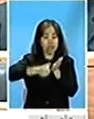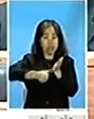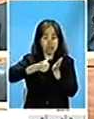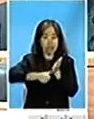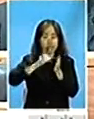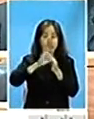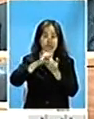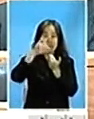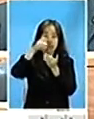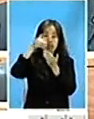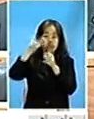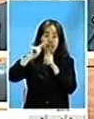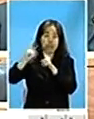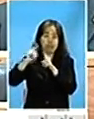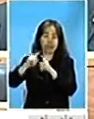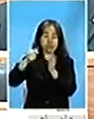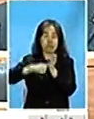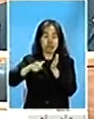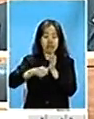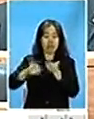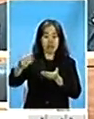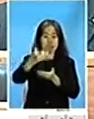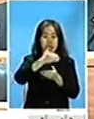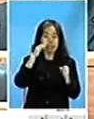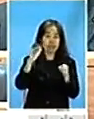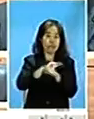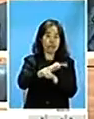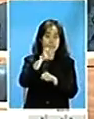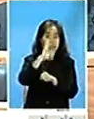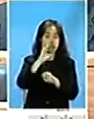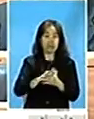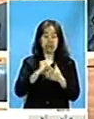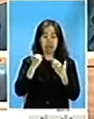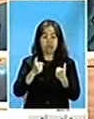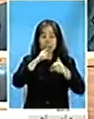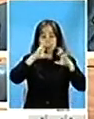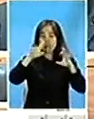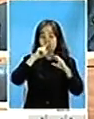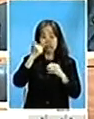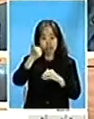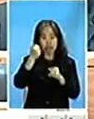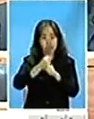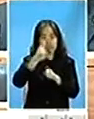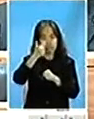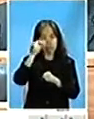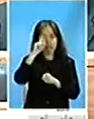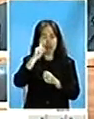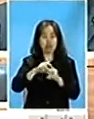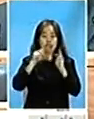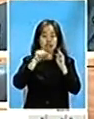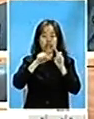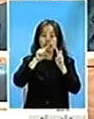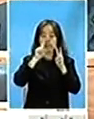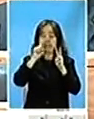ก็ลดลงไปด้วยอันนี้แหละครับที่จะส่งผลให้รายได้ที่รัฐบาลบอกว่าจะได้ 1.2.1 ล้านล้านเนี่ยมัน